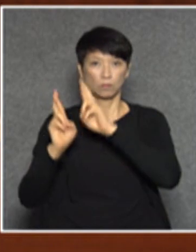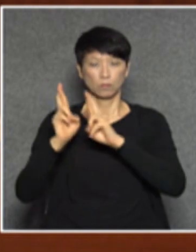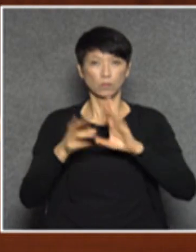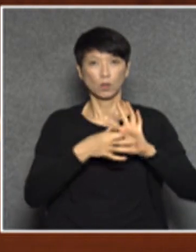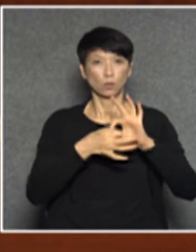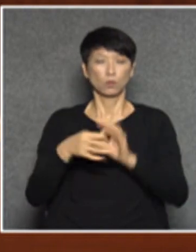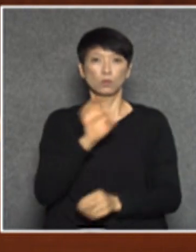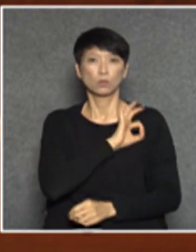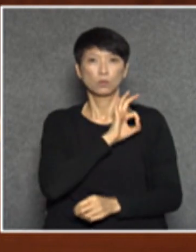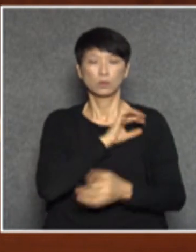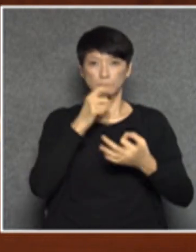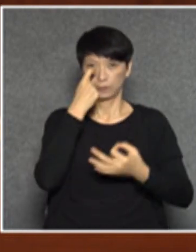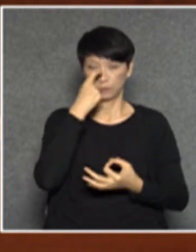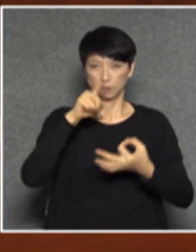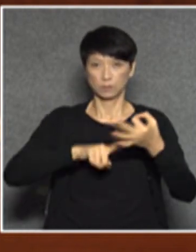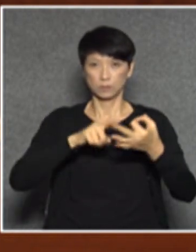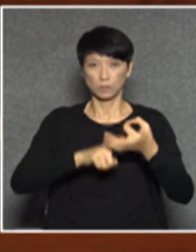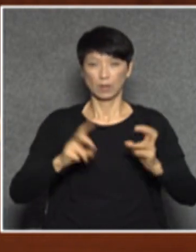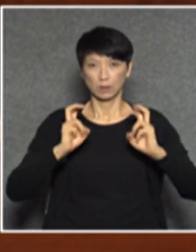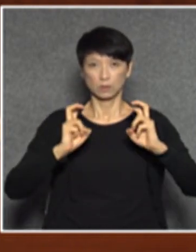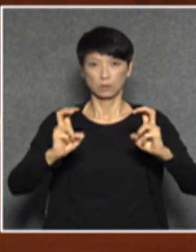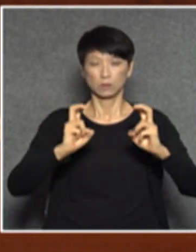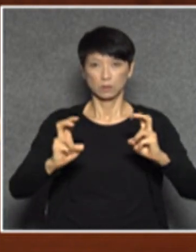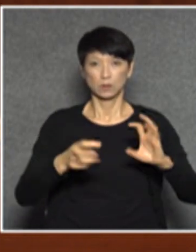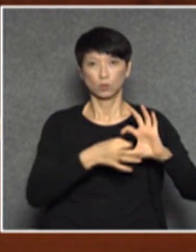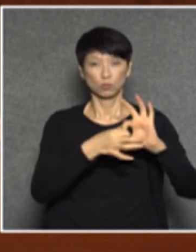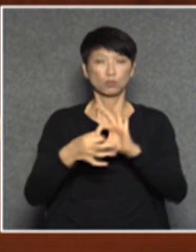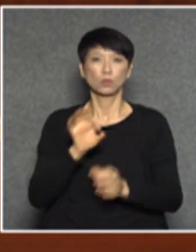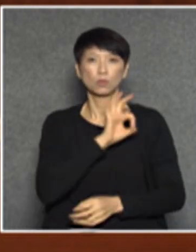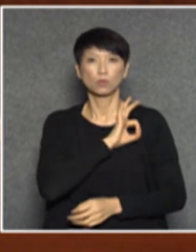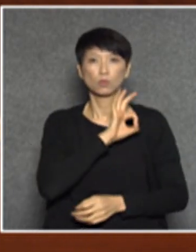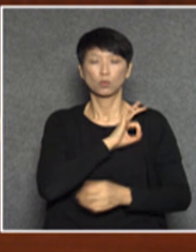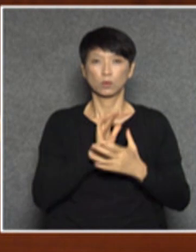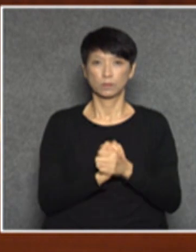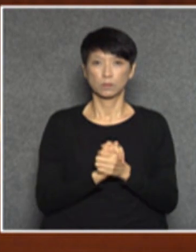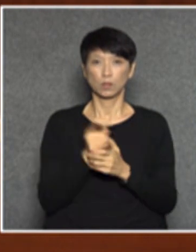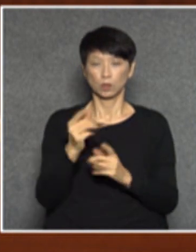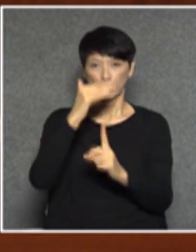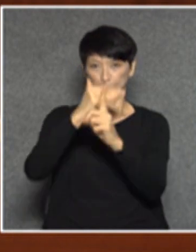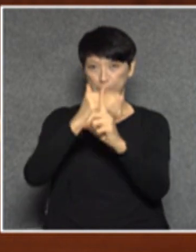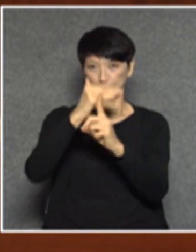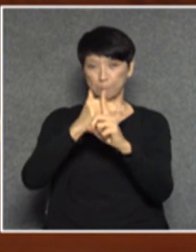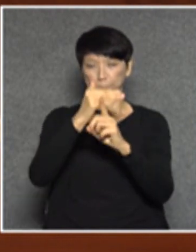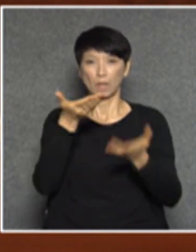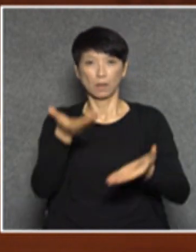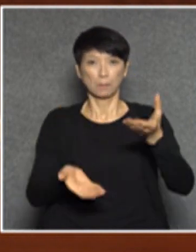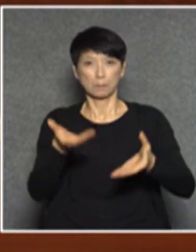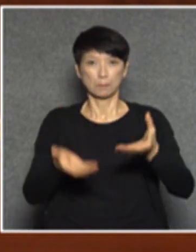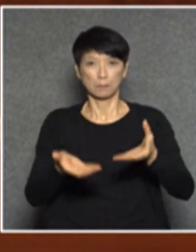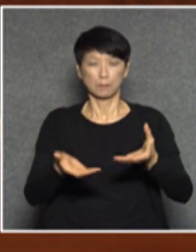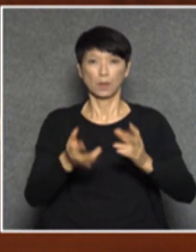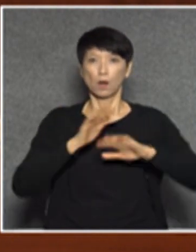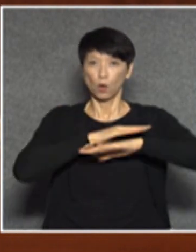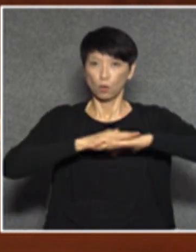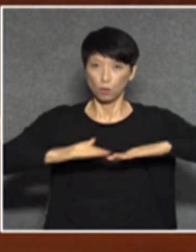叫 Community of Metros， 他們那個標杆比較呢，在列車營運安全性和列車